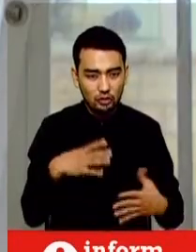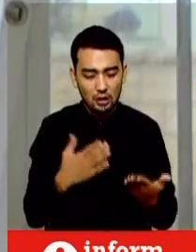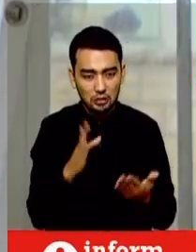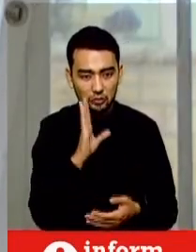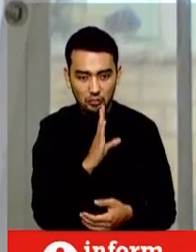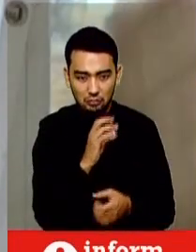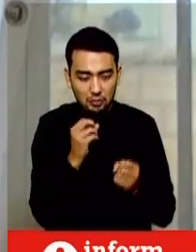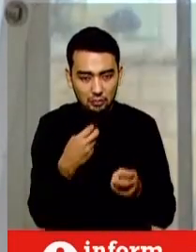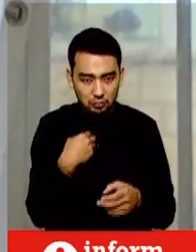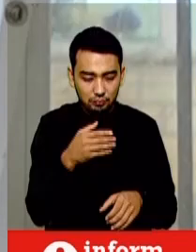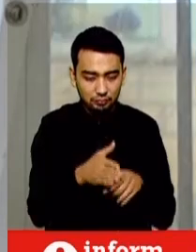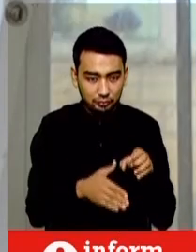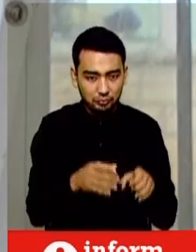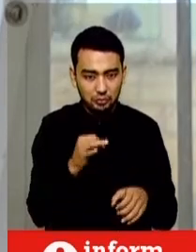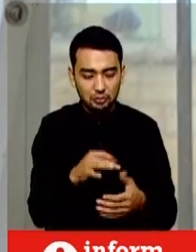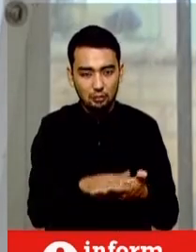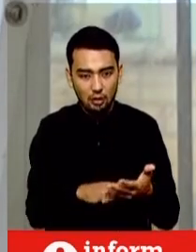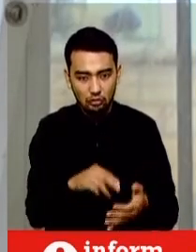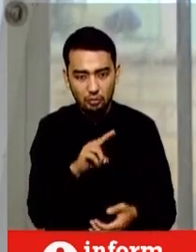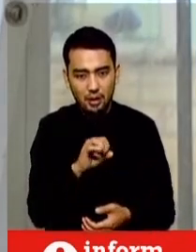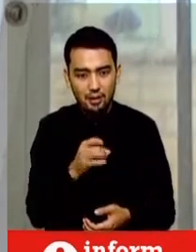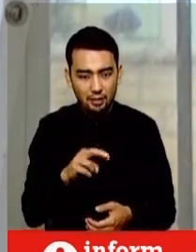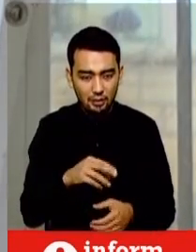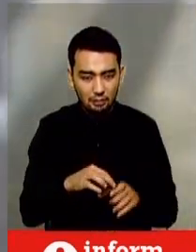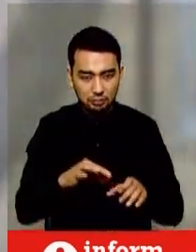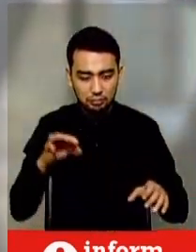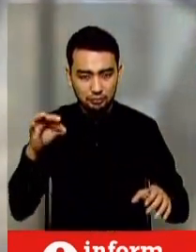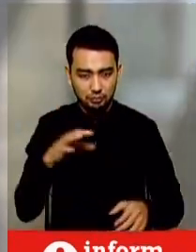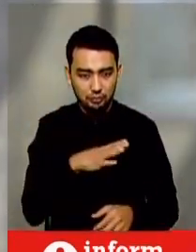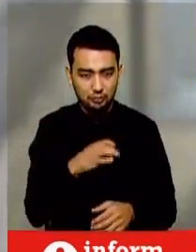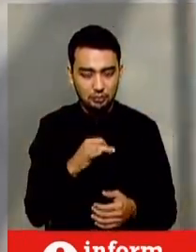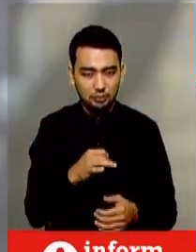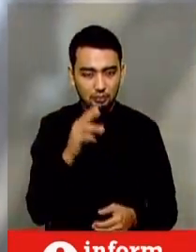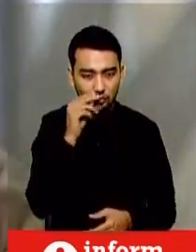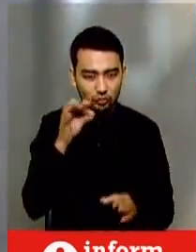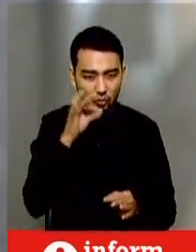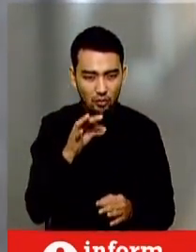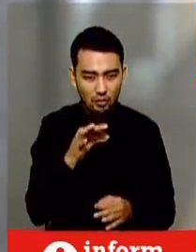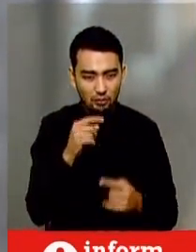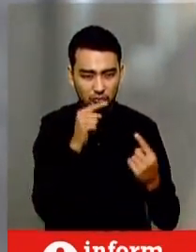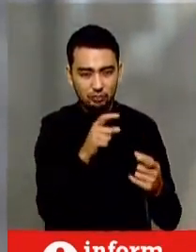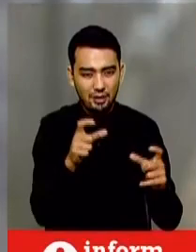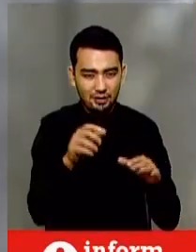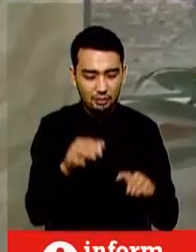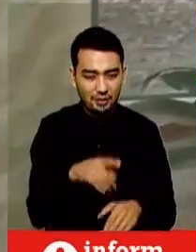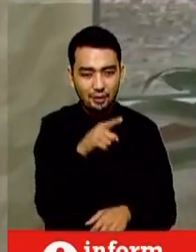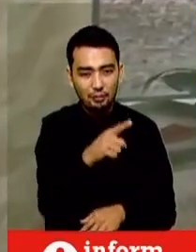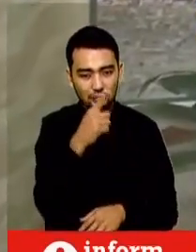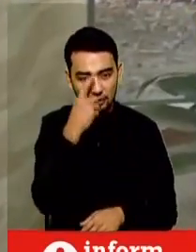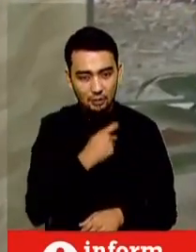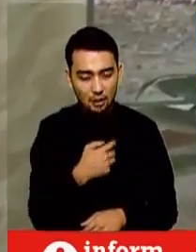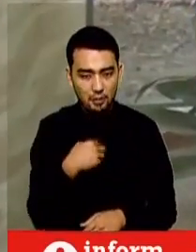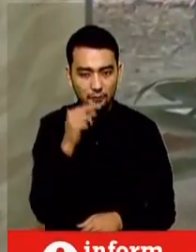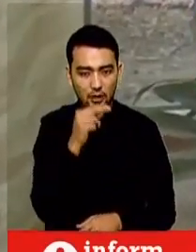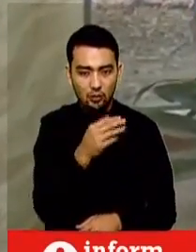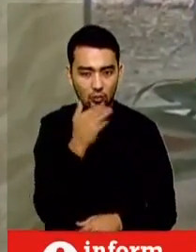начал выплевывать, и потом, смотри, дальше пошли перья, и все. Все остальное я выбросил в унитаз. Мужчина предъявил претензии супермаркету. Там сказали, что их вины нет.